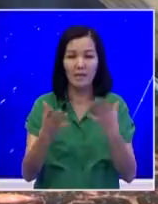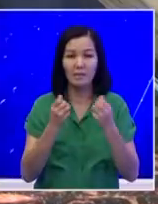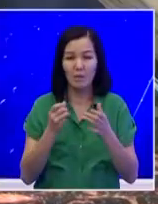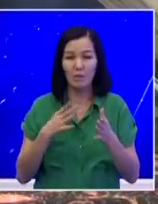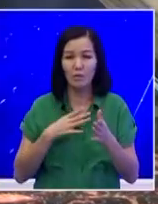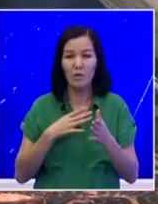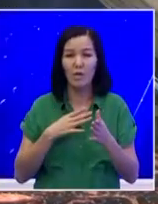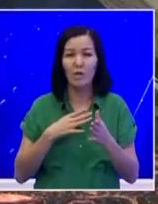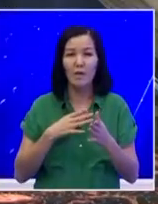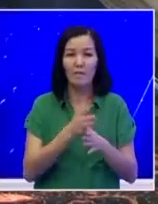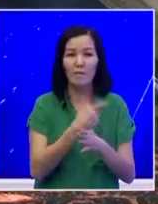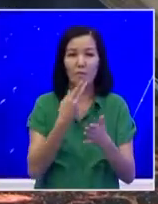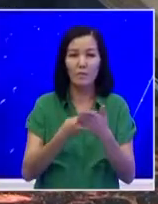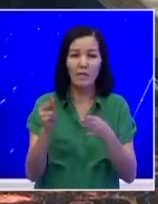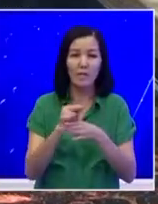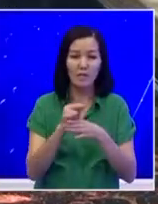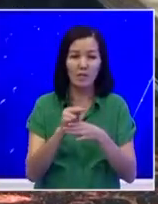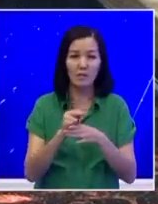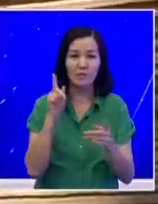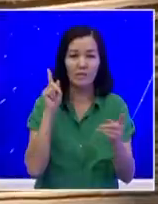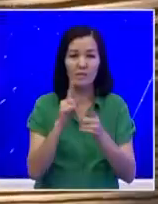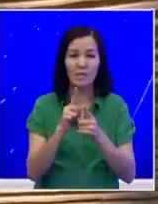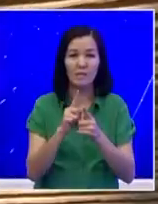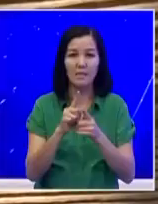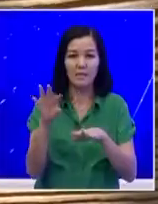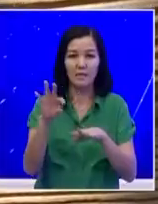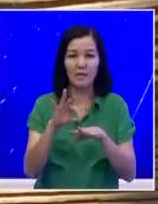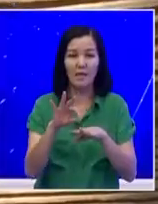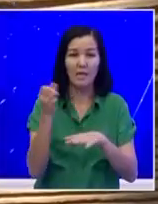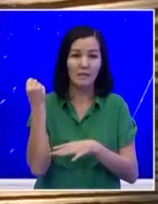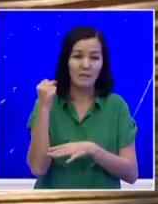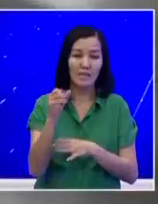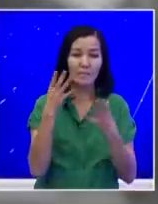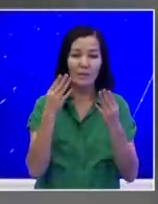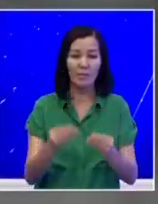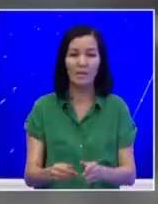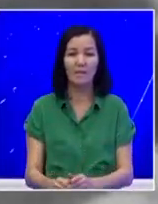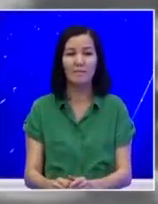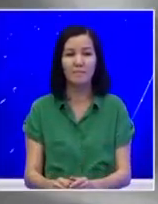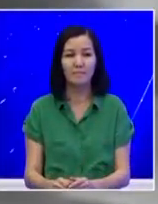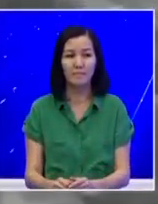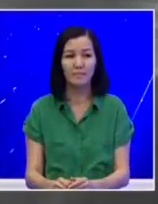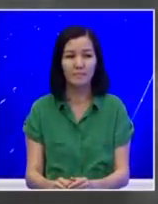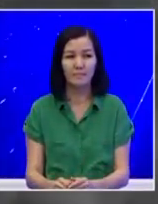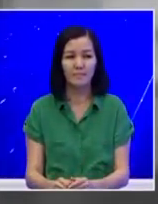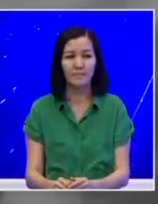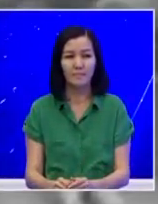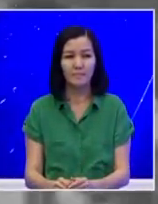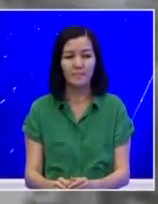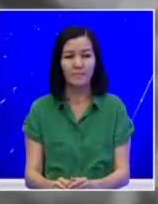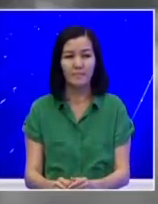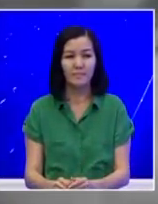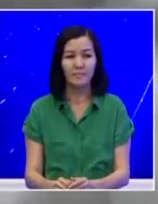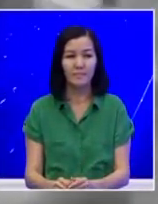ему пришлось провести в госпитале. Там же он встретил и долгожданный День Победы. День Победы